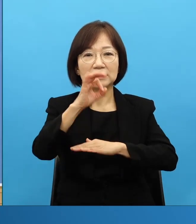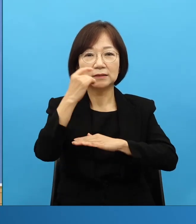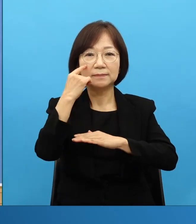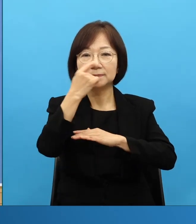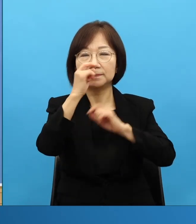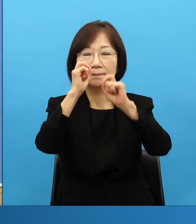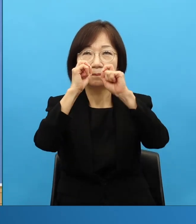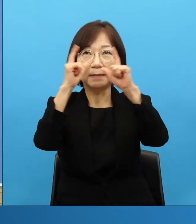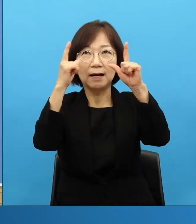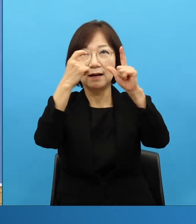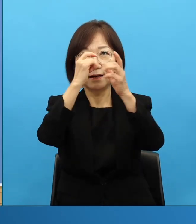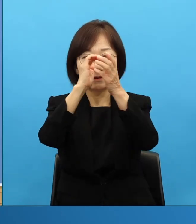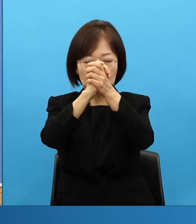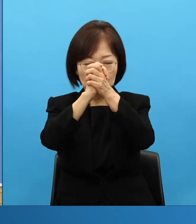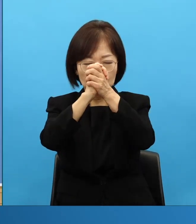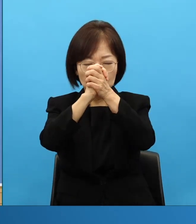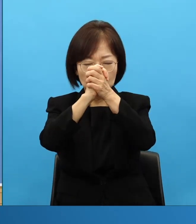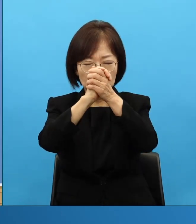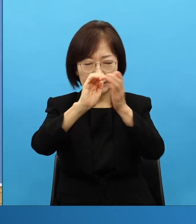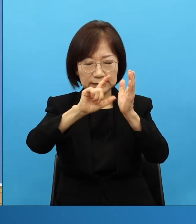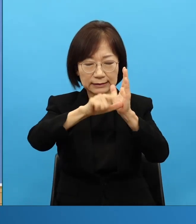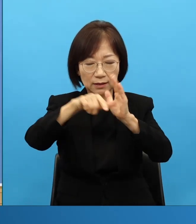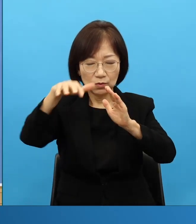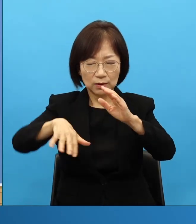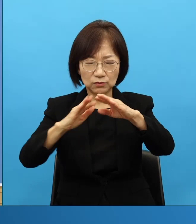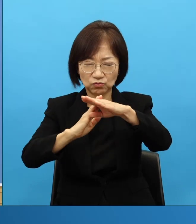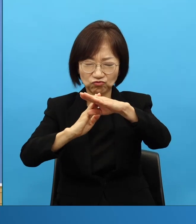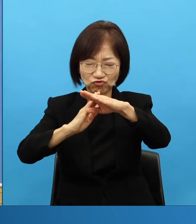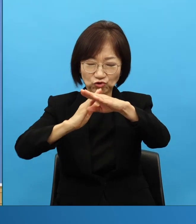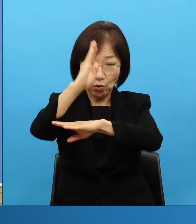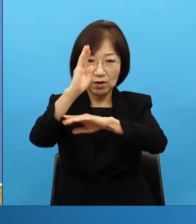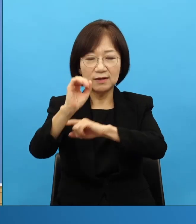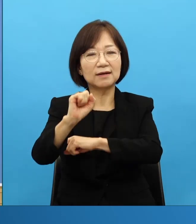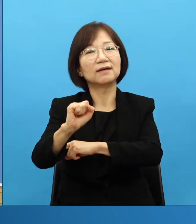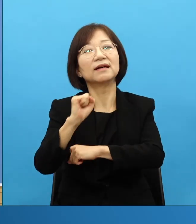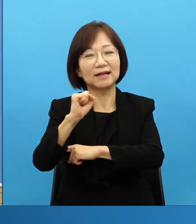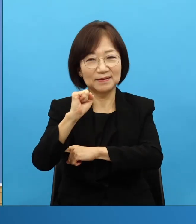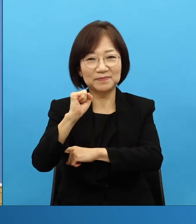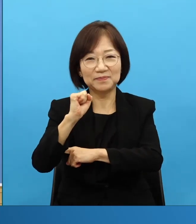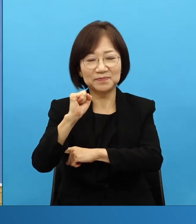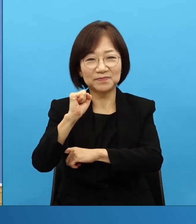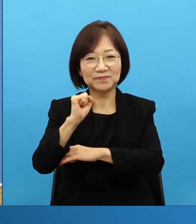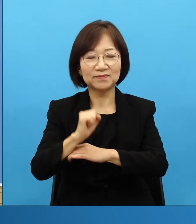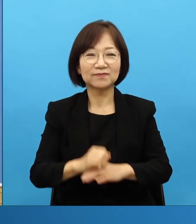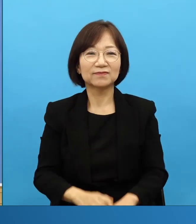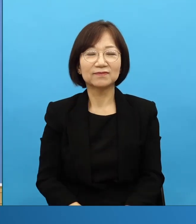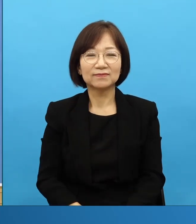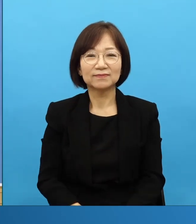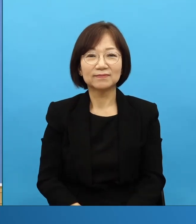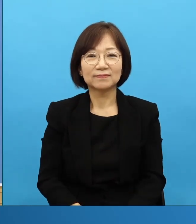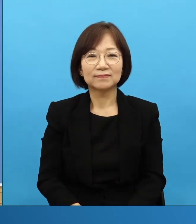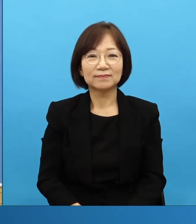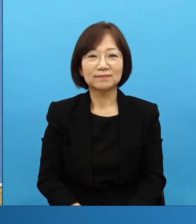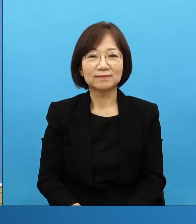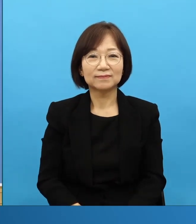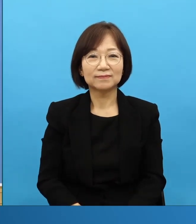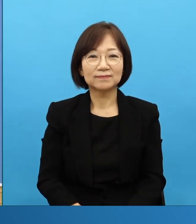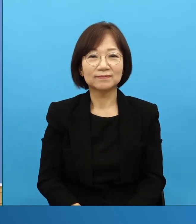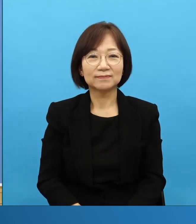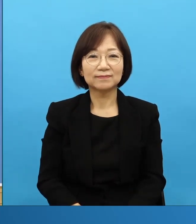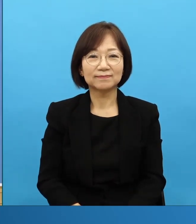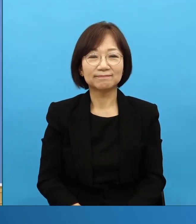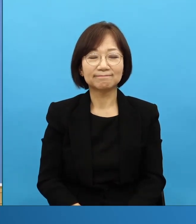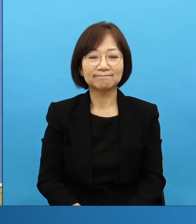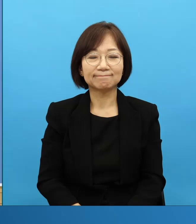시공간을 초월하는 겁니다. The prayer of that time transcends time and space. 그래서 주께서 아침에 내